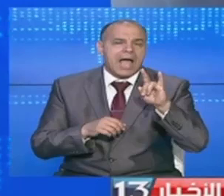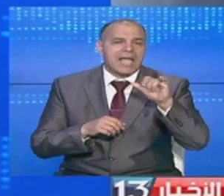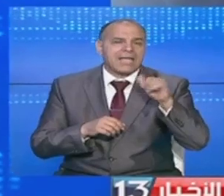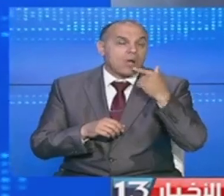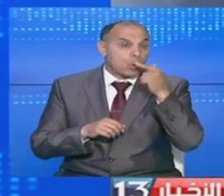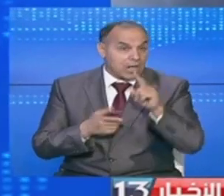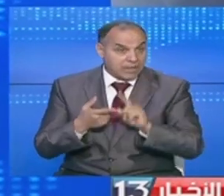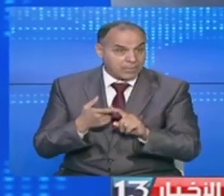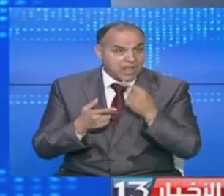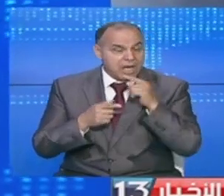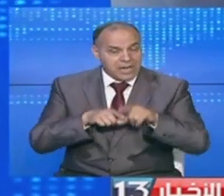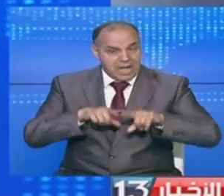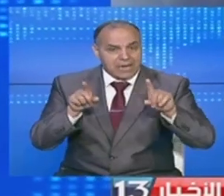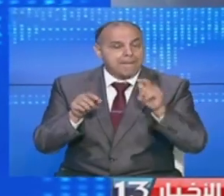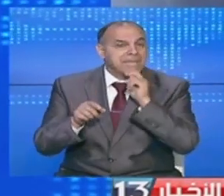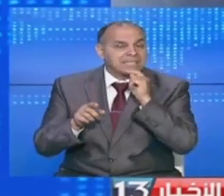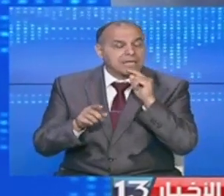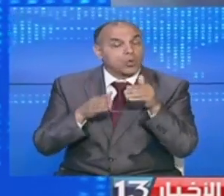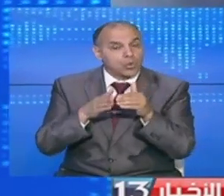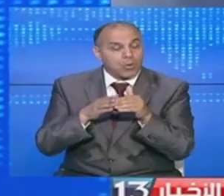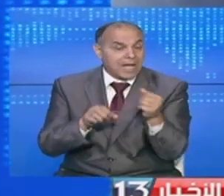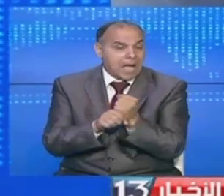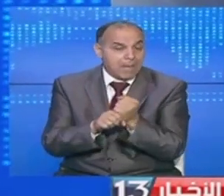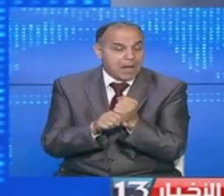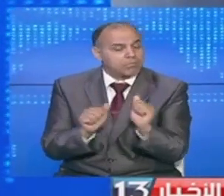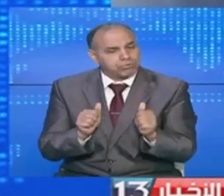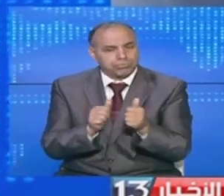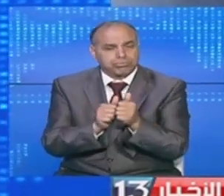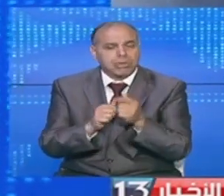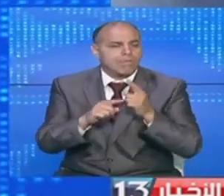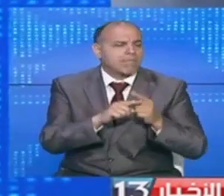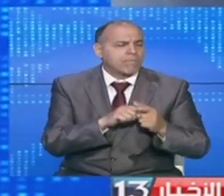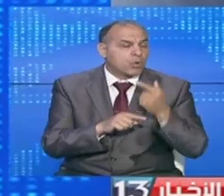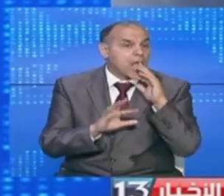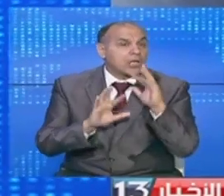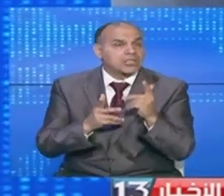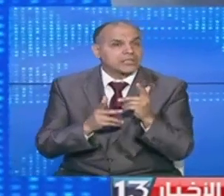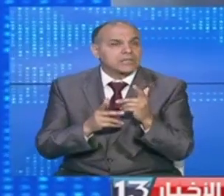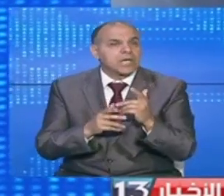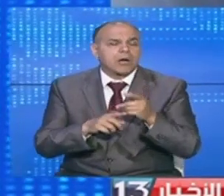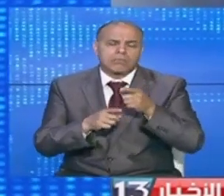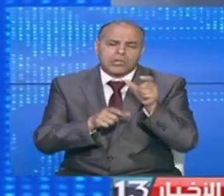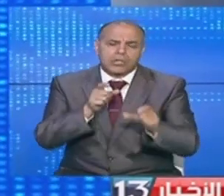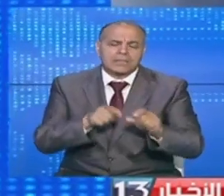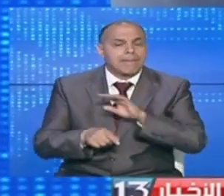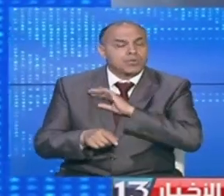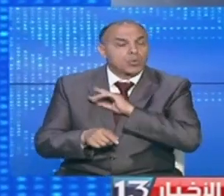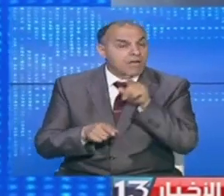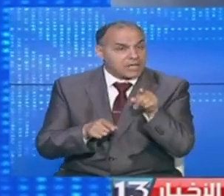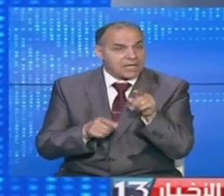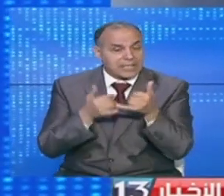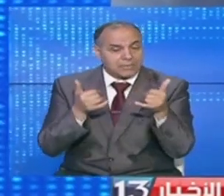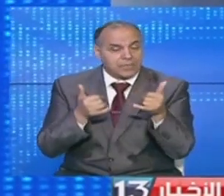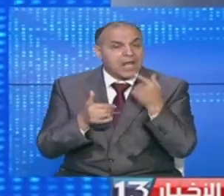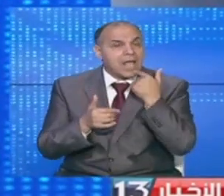الهيكا أن الإعلام ما زال يتطلب عملا وتنسيقا مضاعفا من قبل مختلف الأطراف المتدخلة